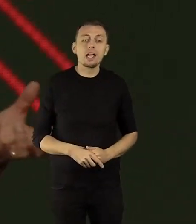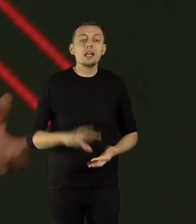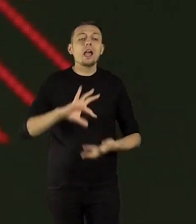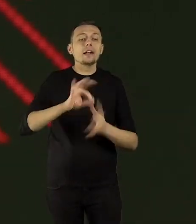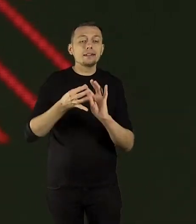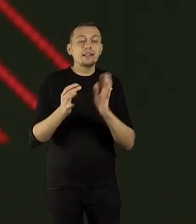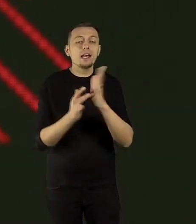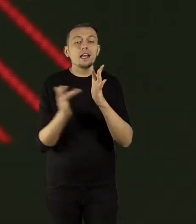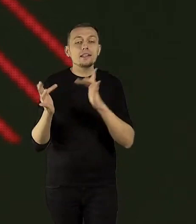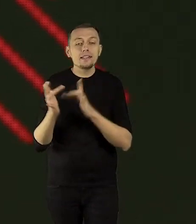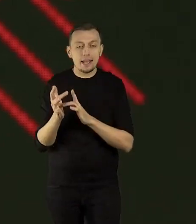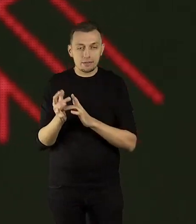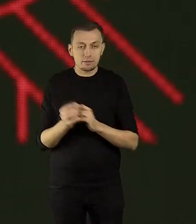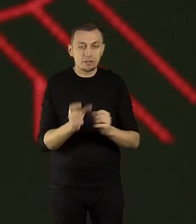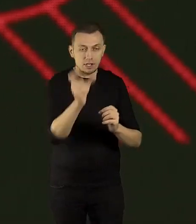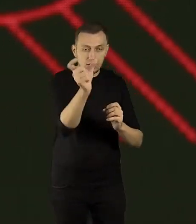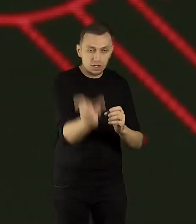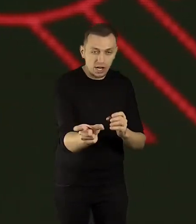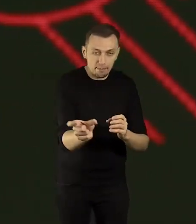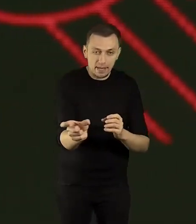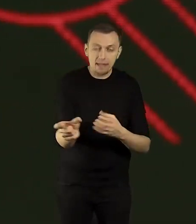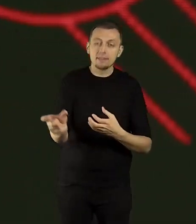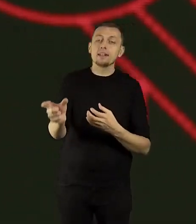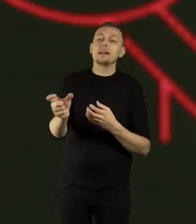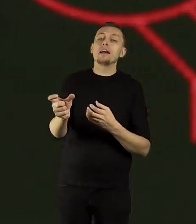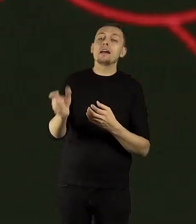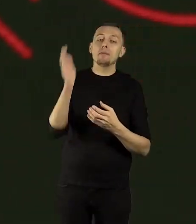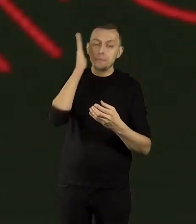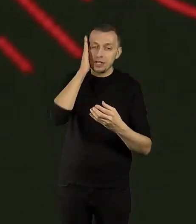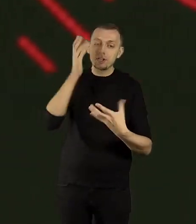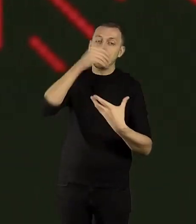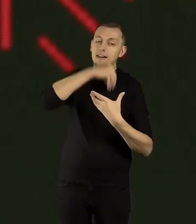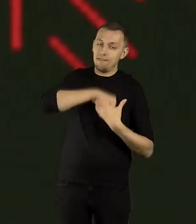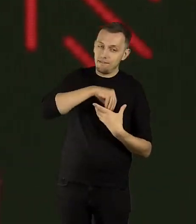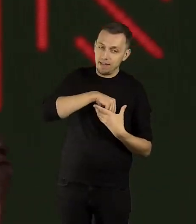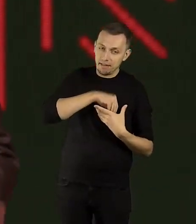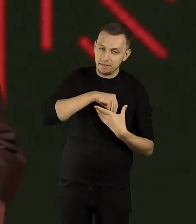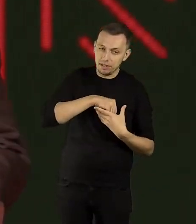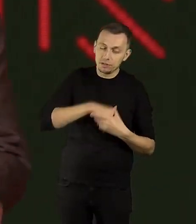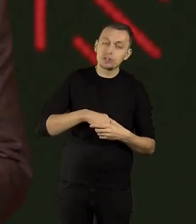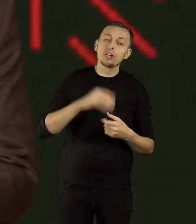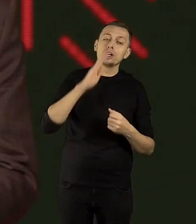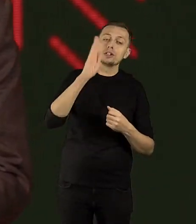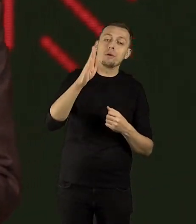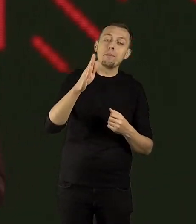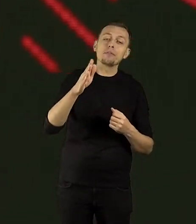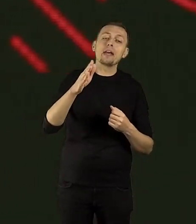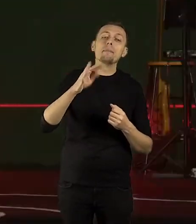idzie skupienie na świat. To jest świadectwo tego, że On jest w tobie.